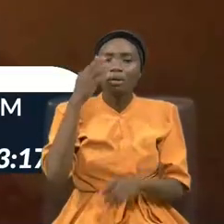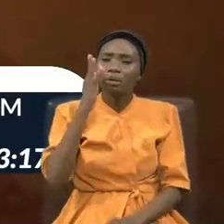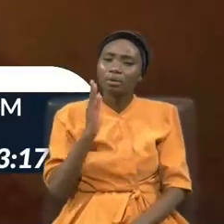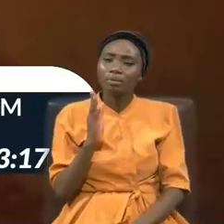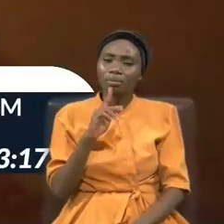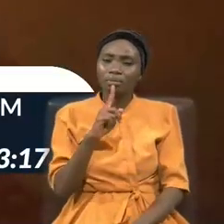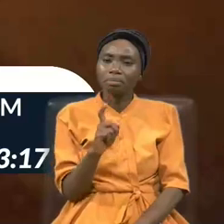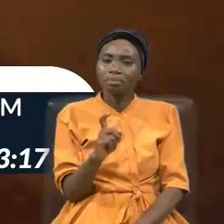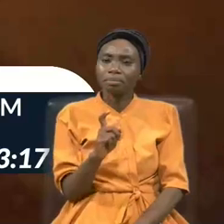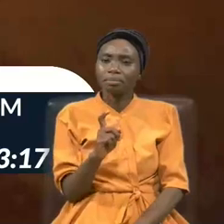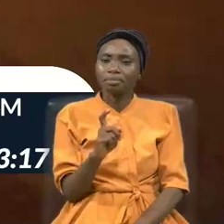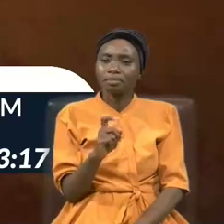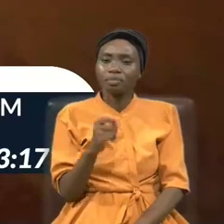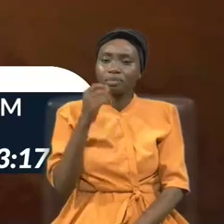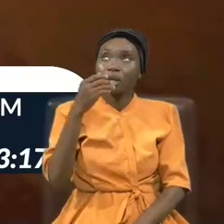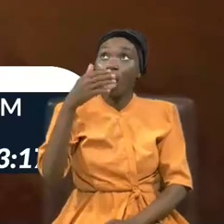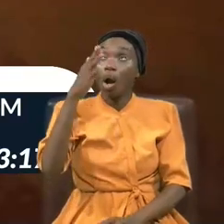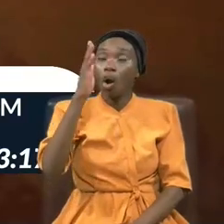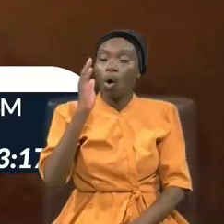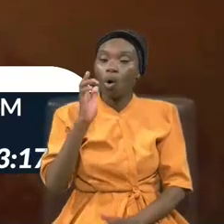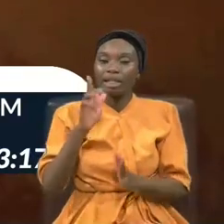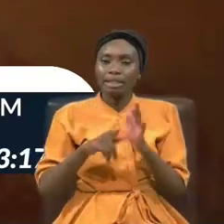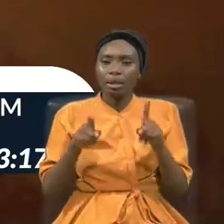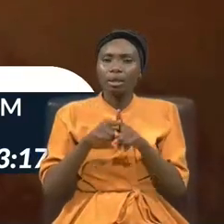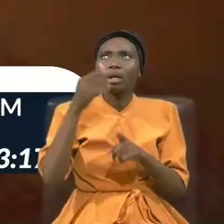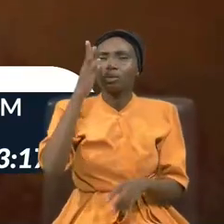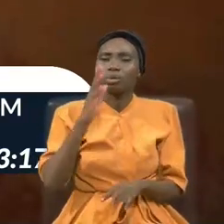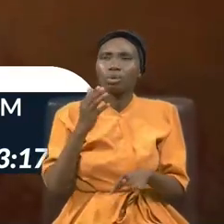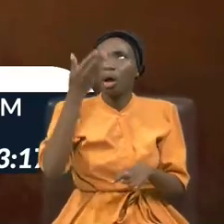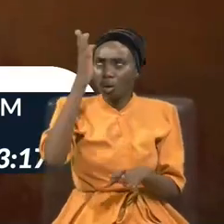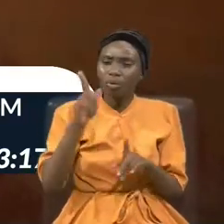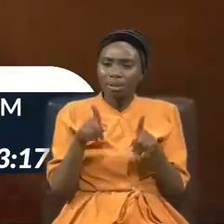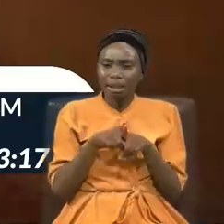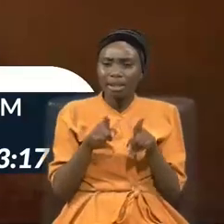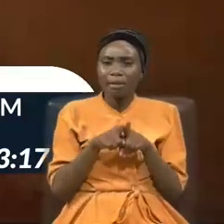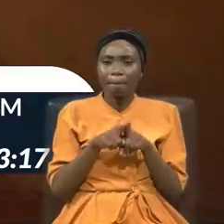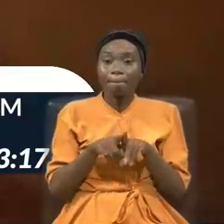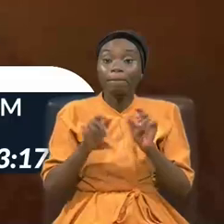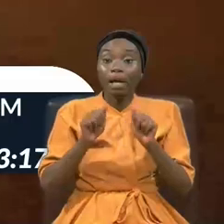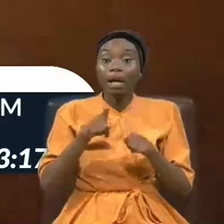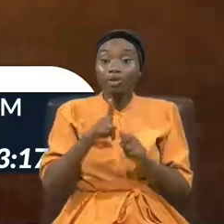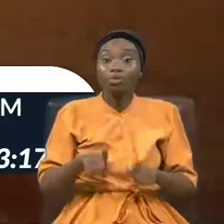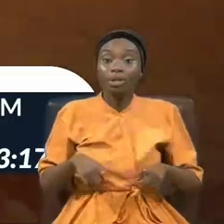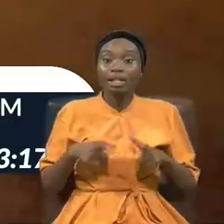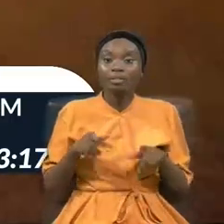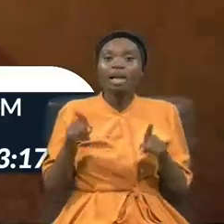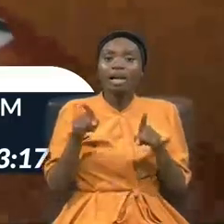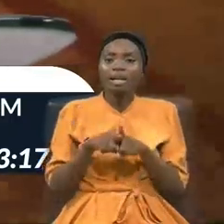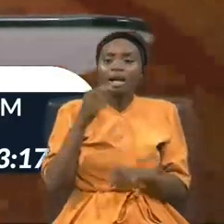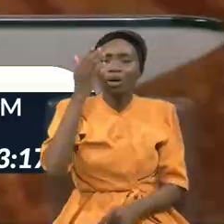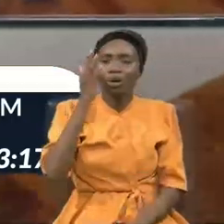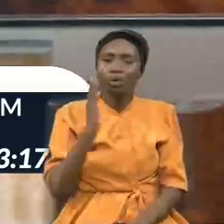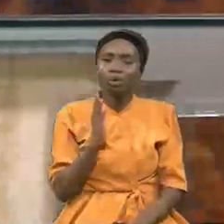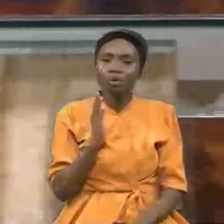Dieu? Être pieux comme Dieu? Être comme Dieu? Est-ce que tu peux vivre comme Dieu?